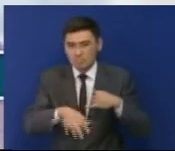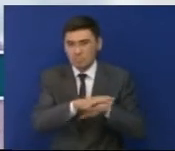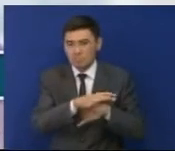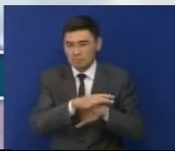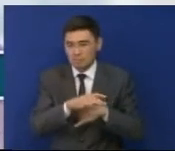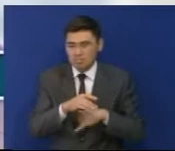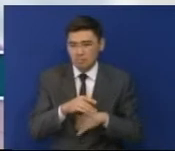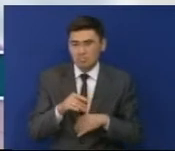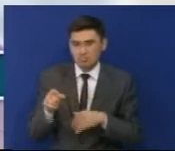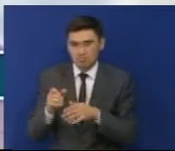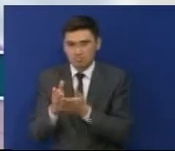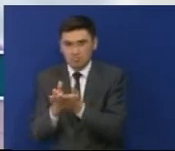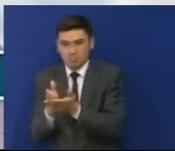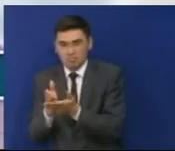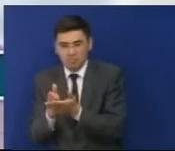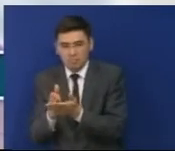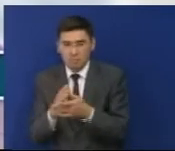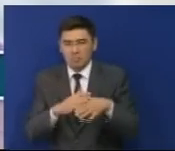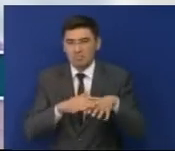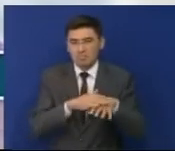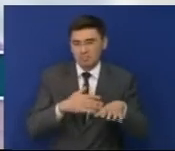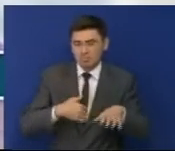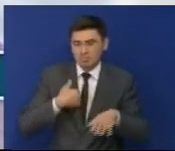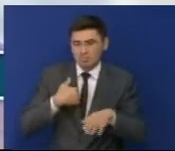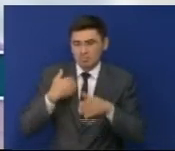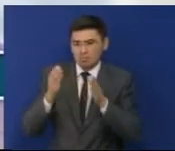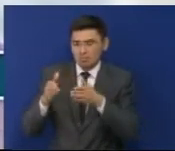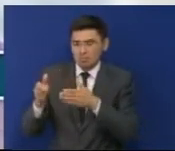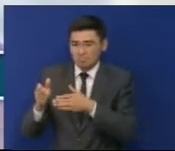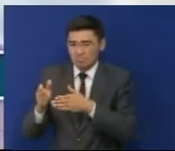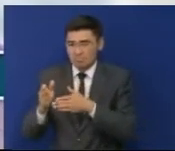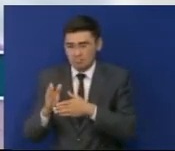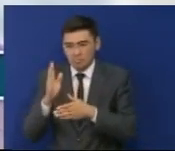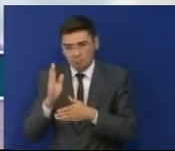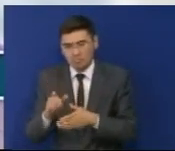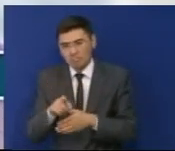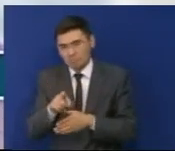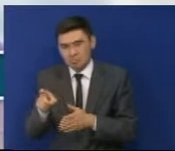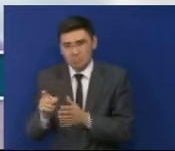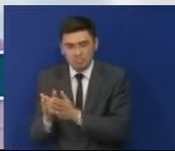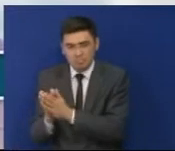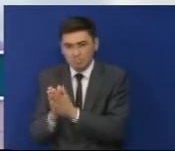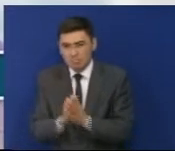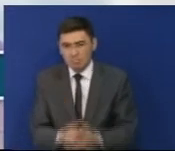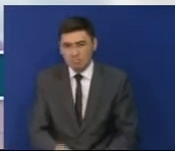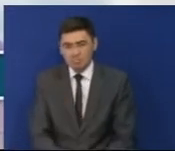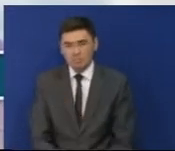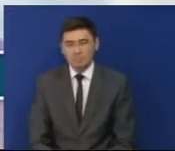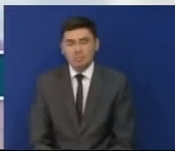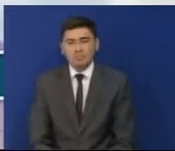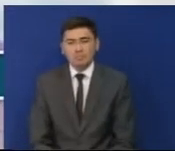еліміздің мақтанатын халқына қалаулы, еліне елеулі азаматтары болуларыңызға шын